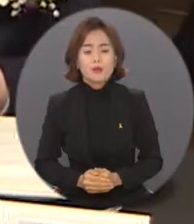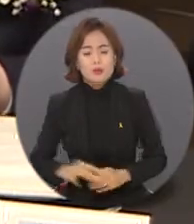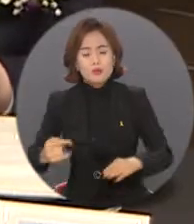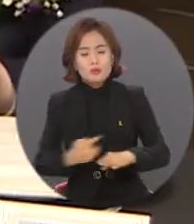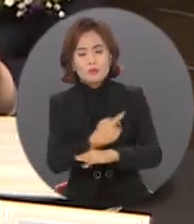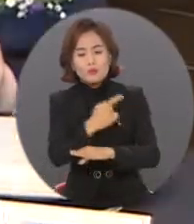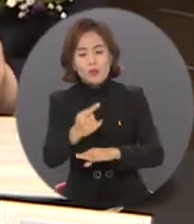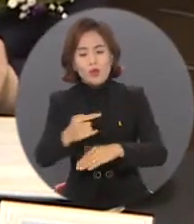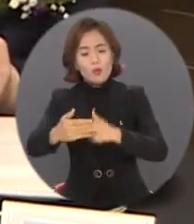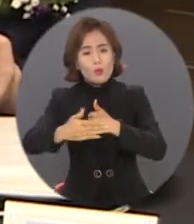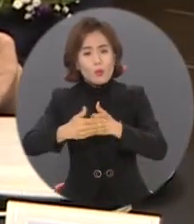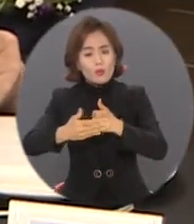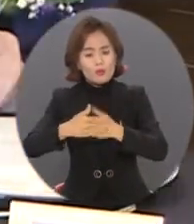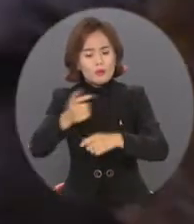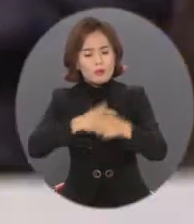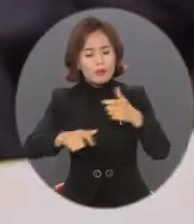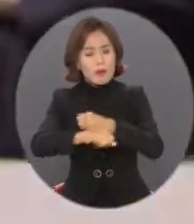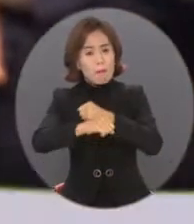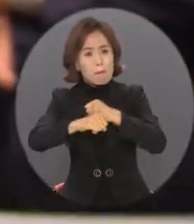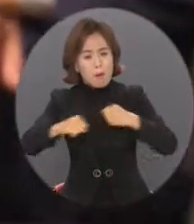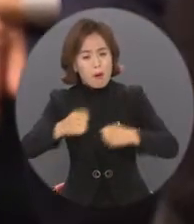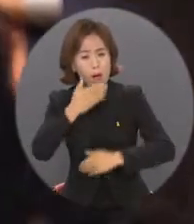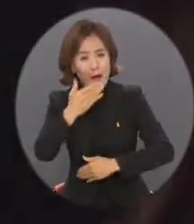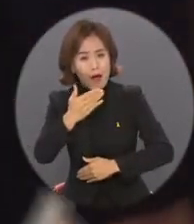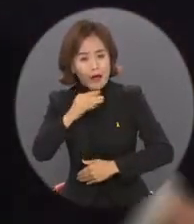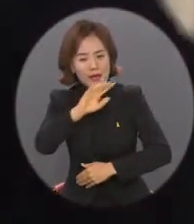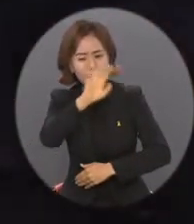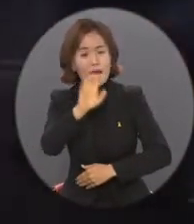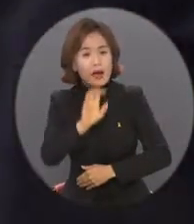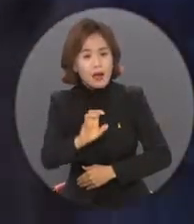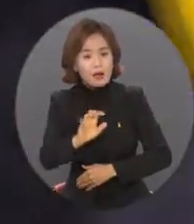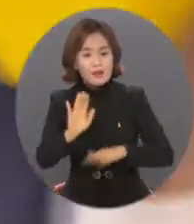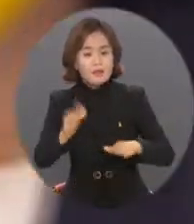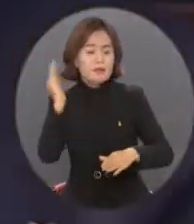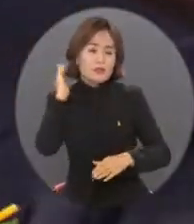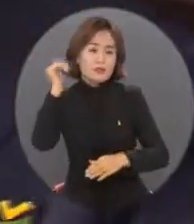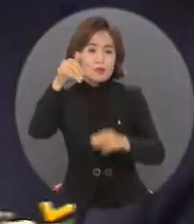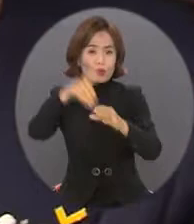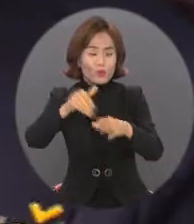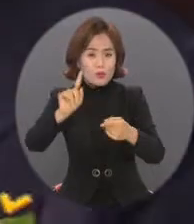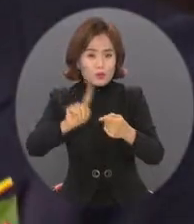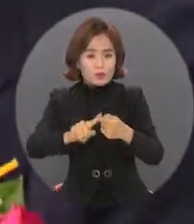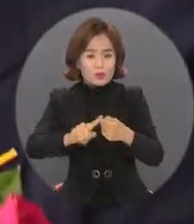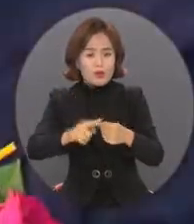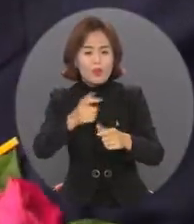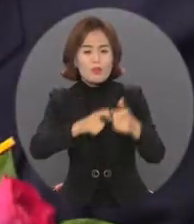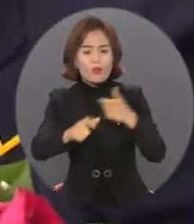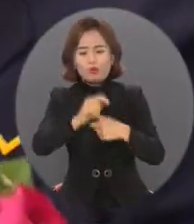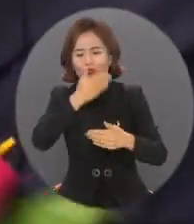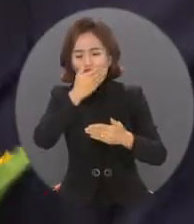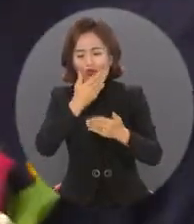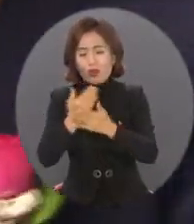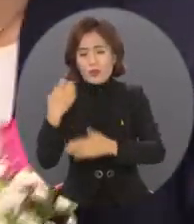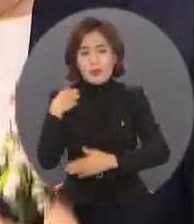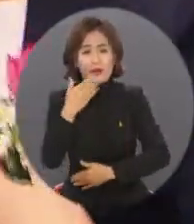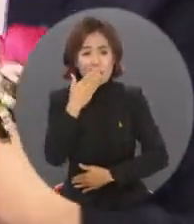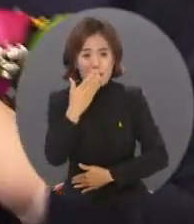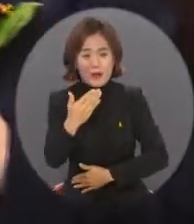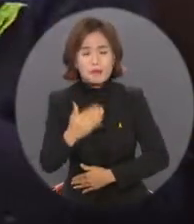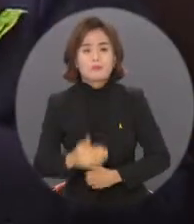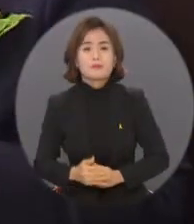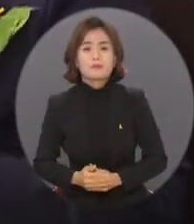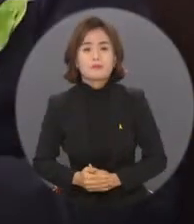공조가 얼마나 간단해 지고 넓어질 지는 더 두고 봐야겠지만 이번 대선에서 캐스팅 보트 역할을 할 가능성은 충분합니다